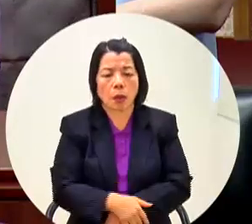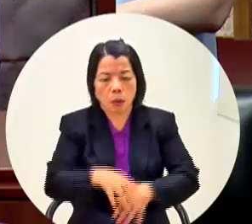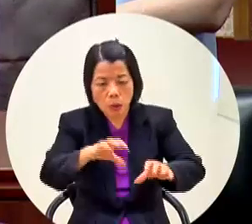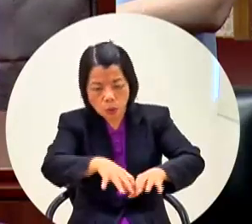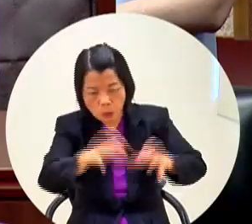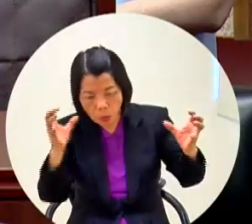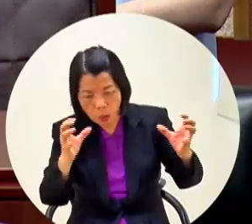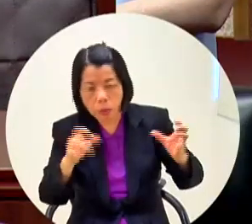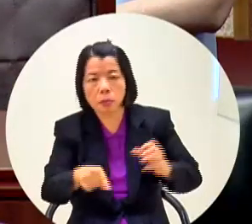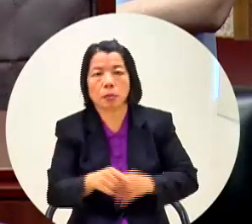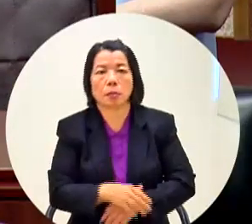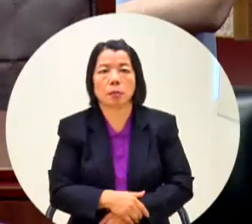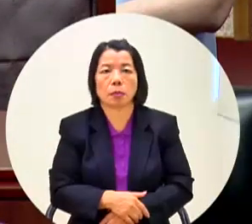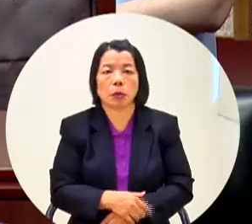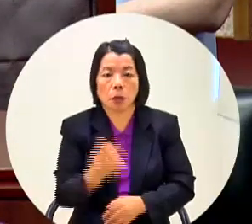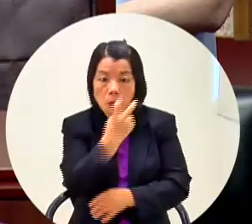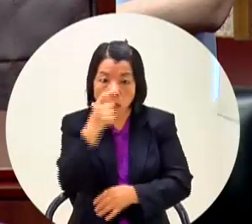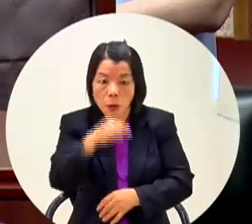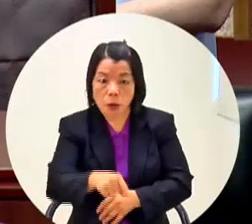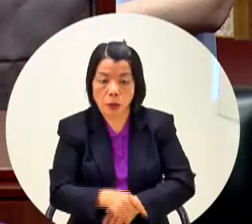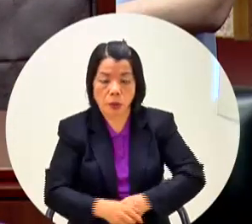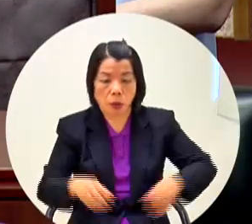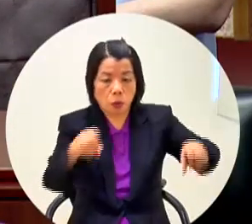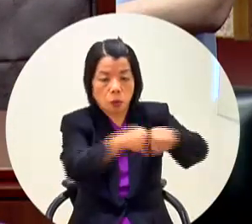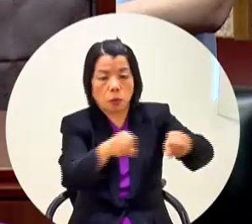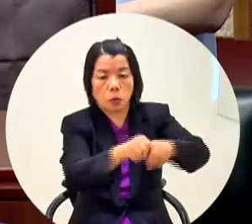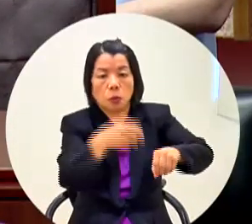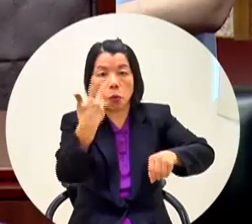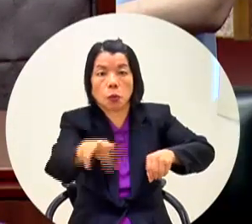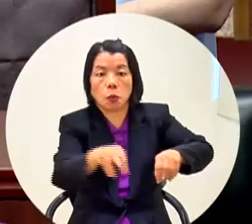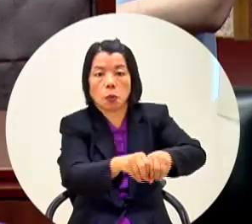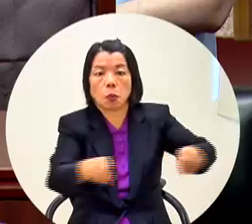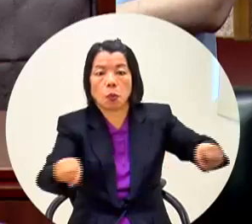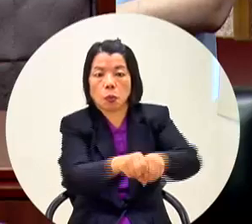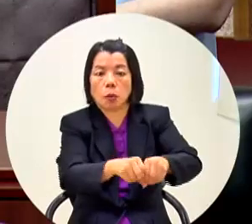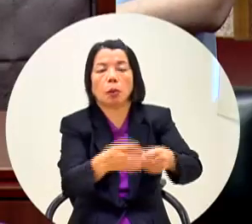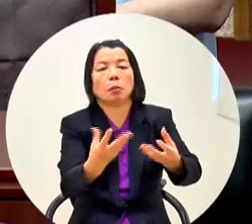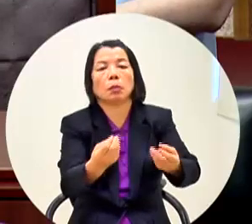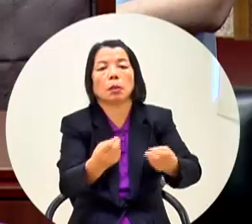发现2个水管没有接在一起，